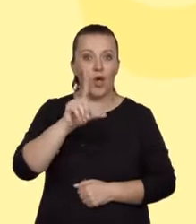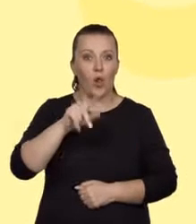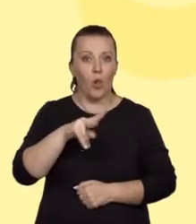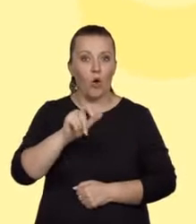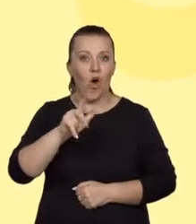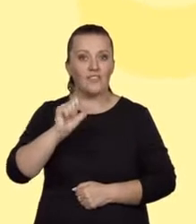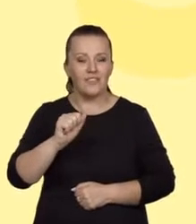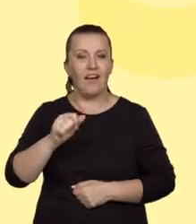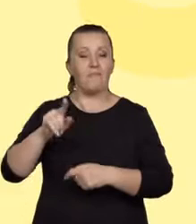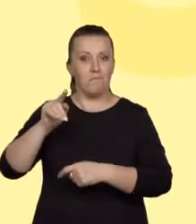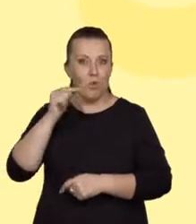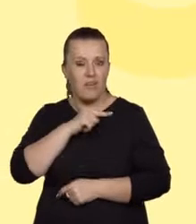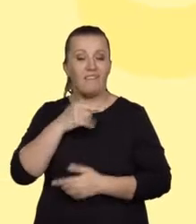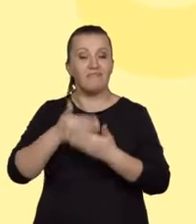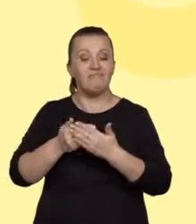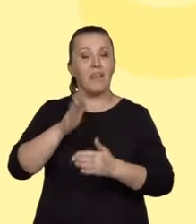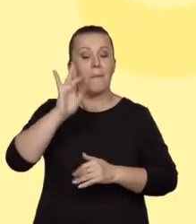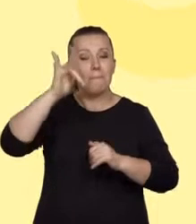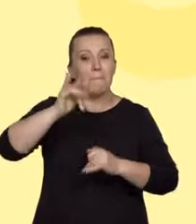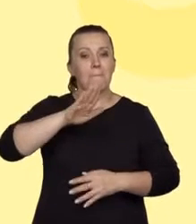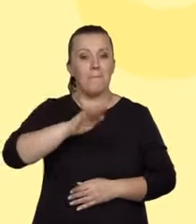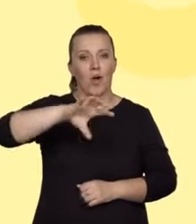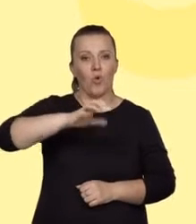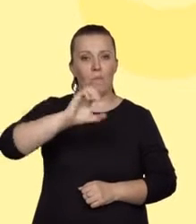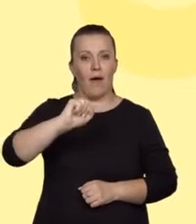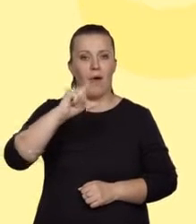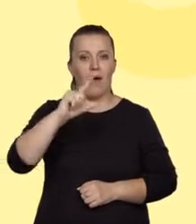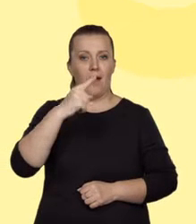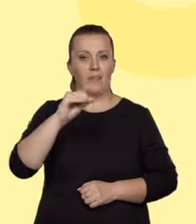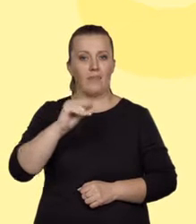cząsteczce grupę aldehydową, zdolna jest do takiej reakcji.